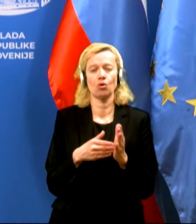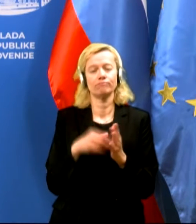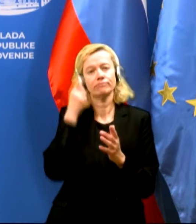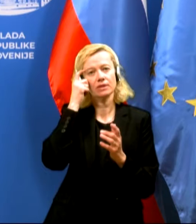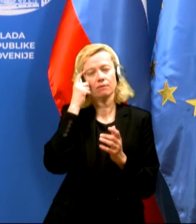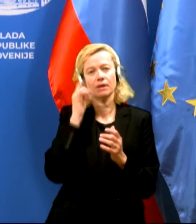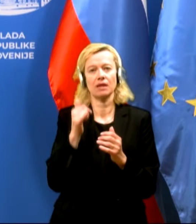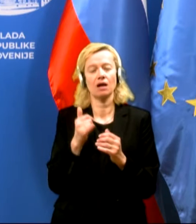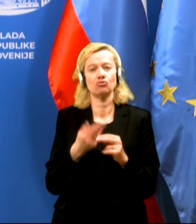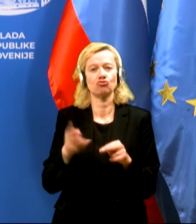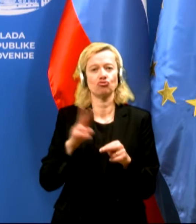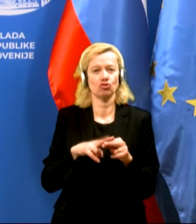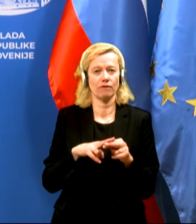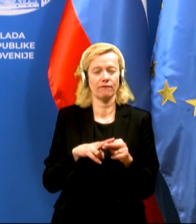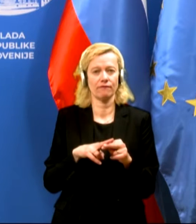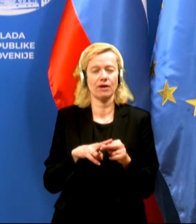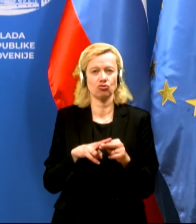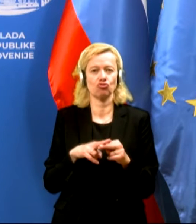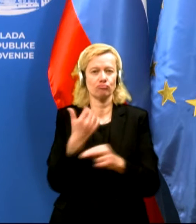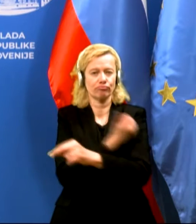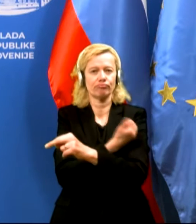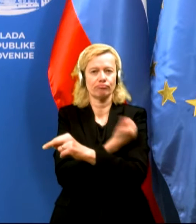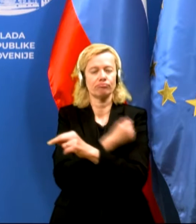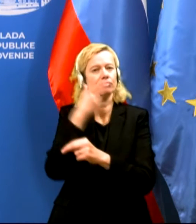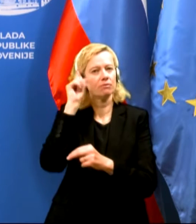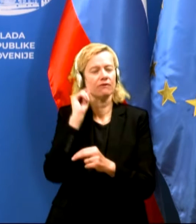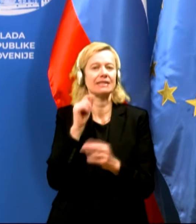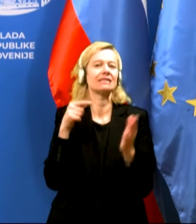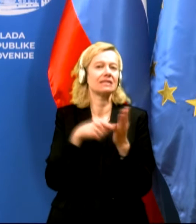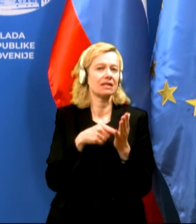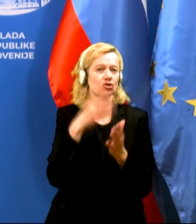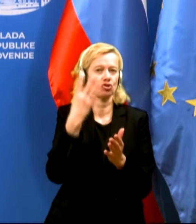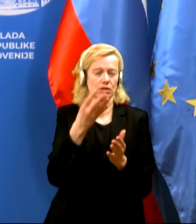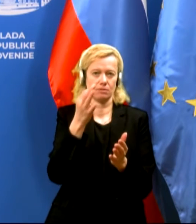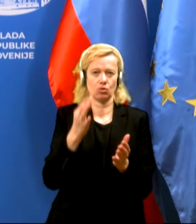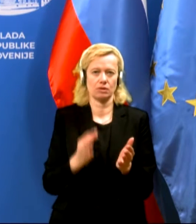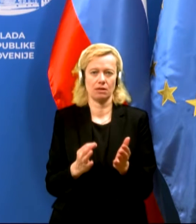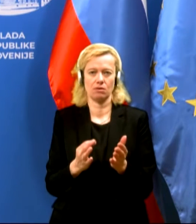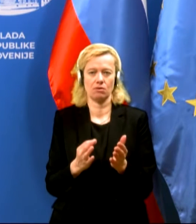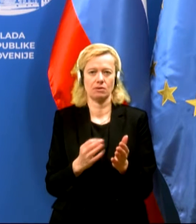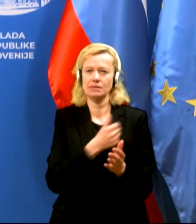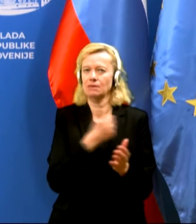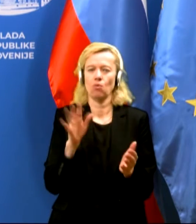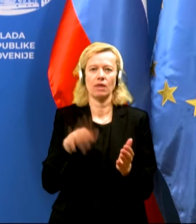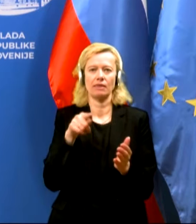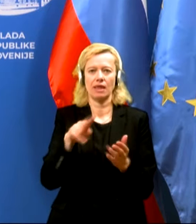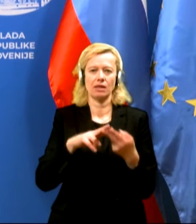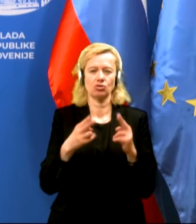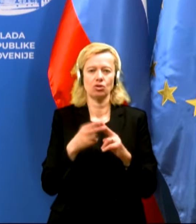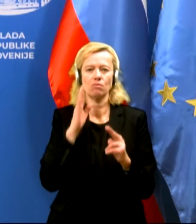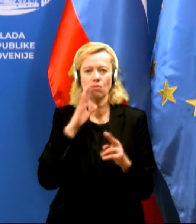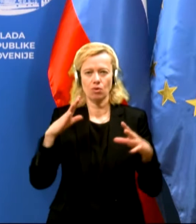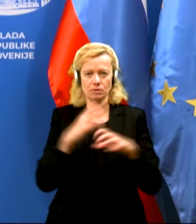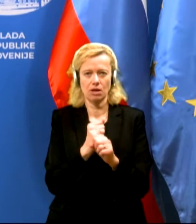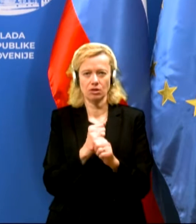skrbeti, da v čim večji meri precepimo prebivalstvo. Cilj je 60%, kajti samo na ta način bomo